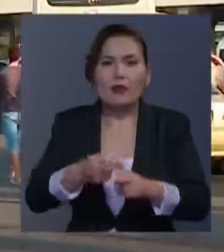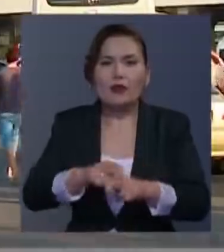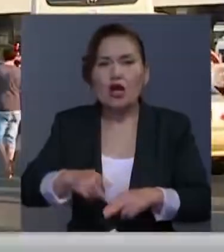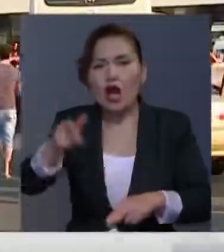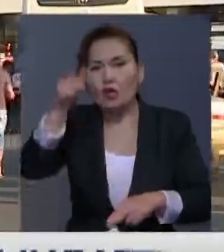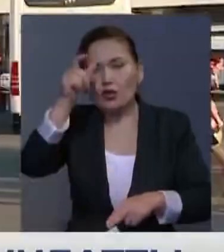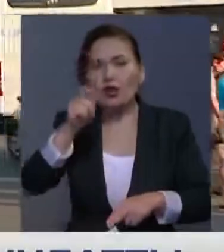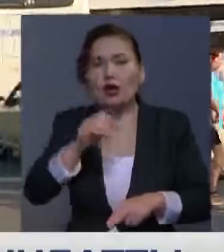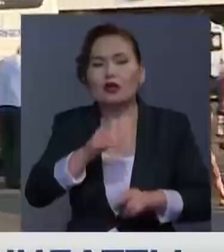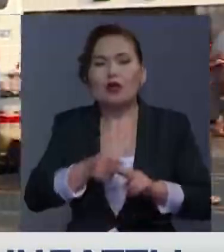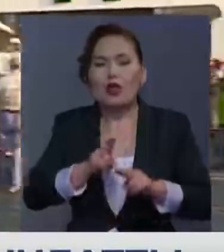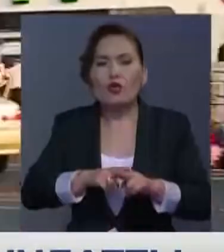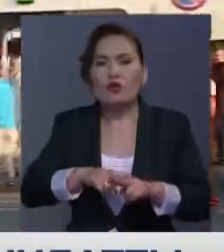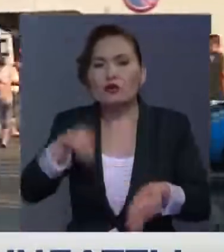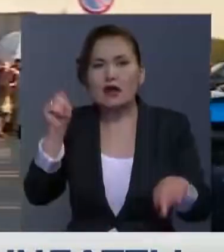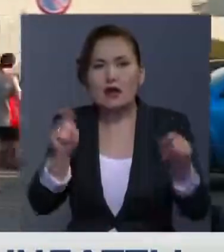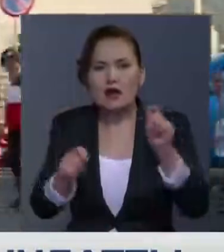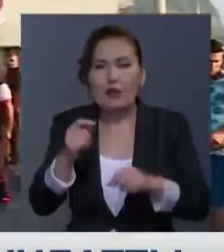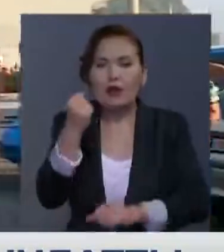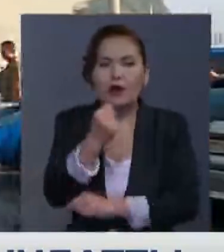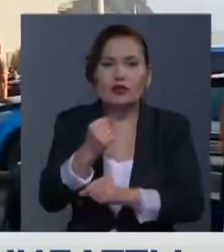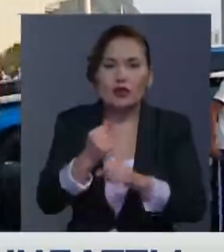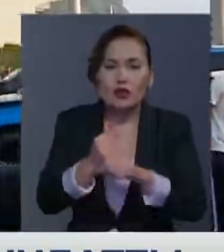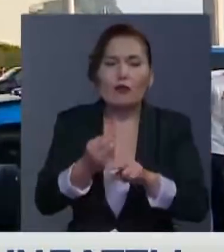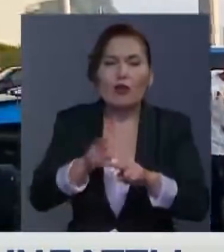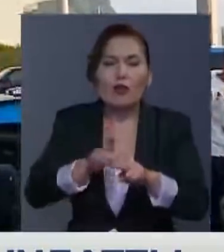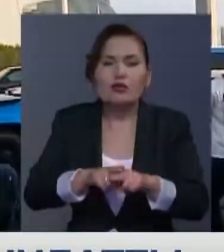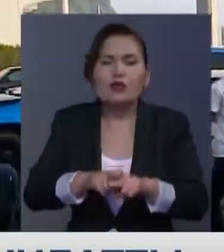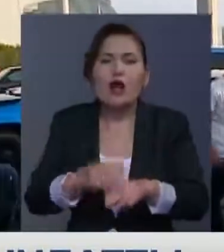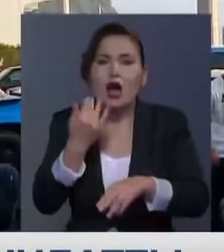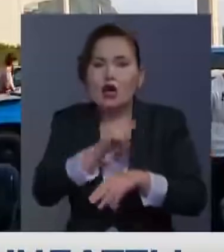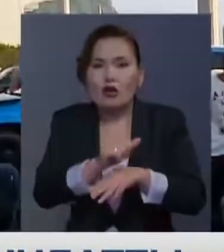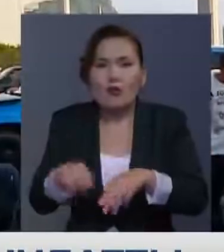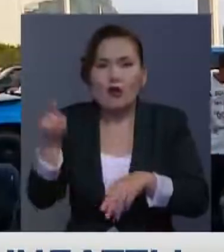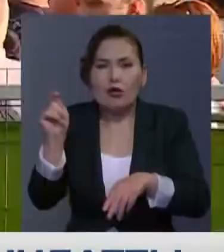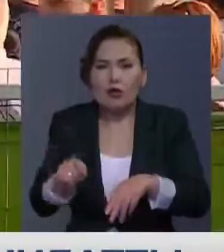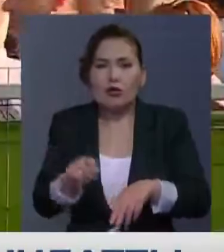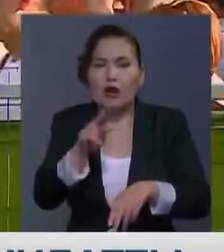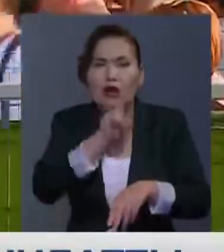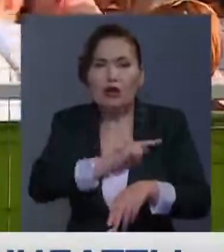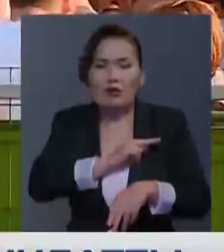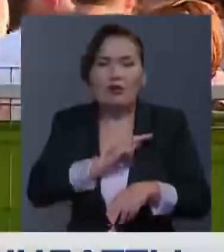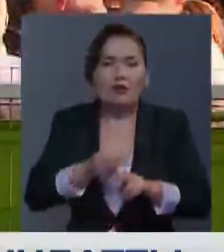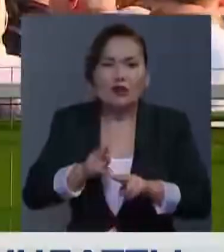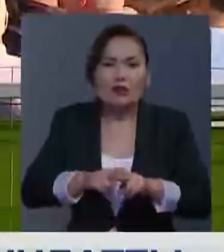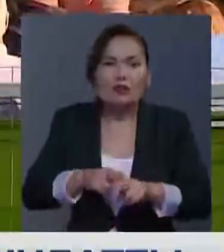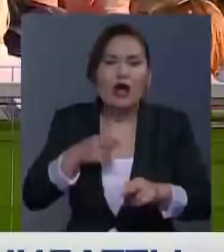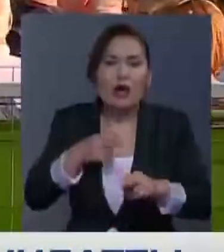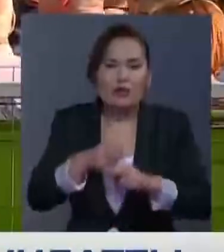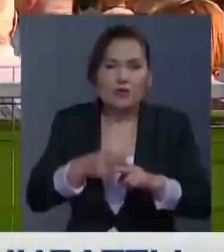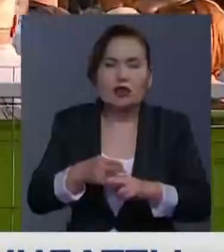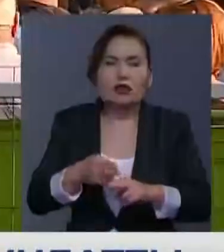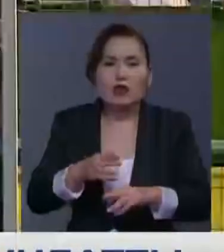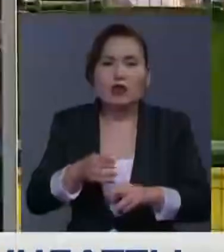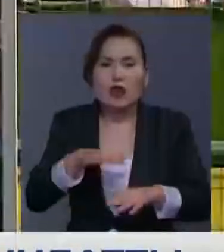маусымдық жұмысқа баратын өңір тұрғындары індеттен шекара салмай күн көрсе қиындаған. Сондықтан акцияға қатысушылар билікке